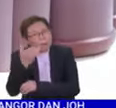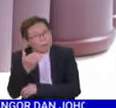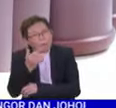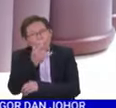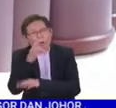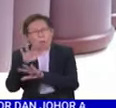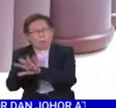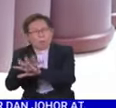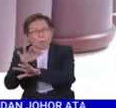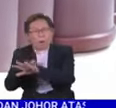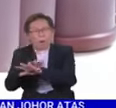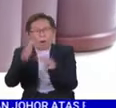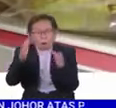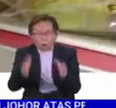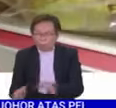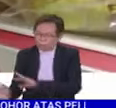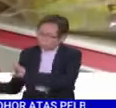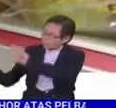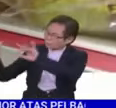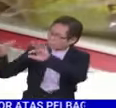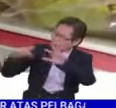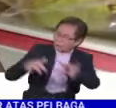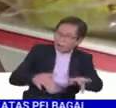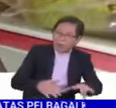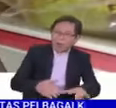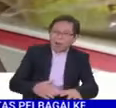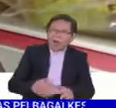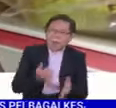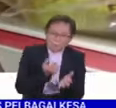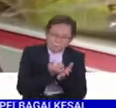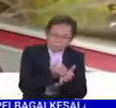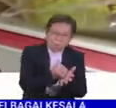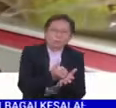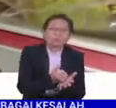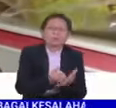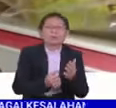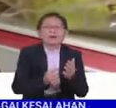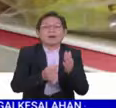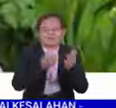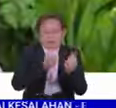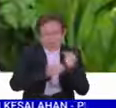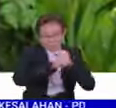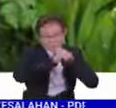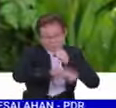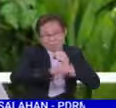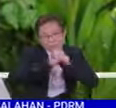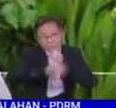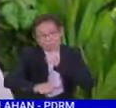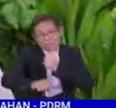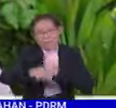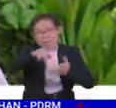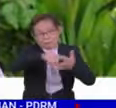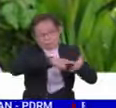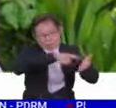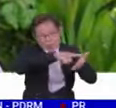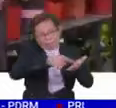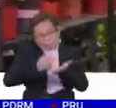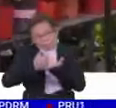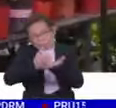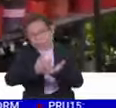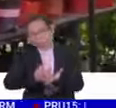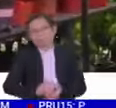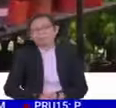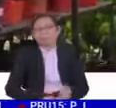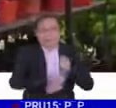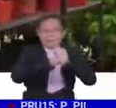Memandangkan ramainya orang-orang yang datang untuk membantu kempen pilihan raya. Dengan adanya kempen pilihan